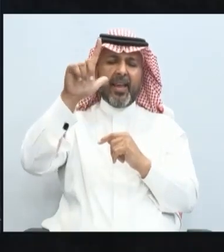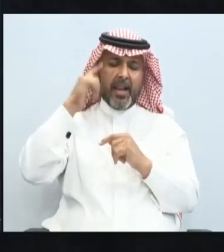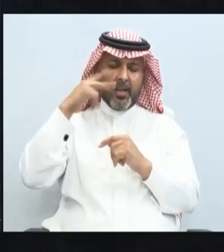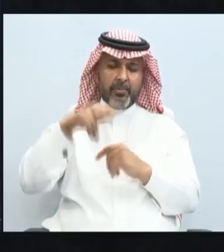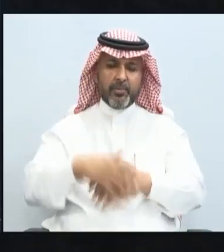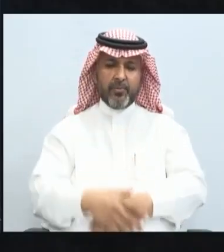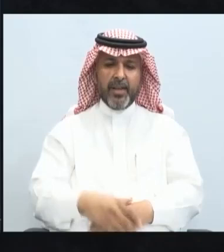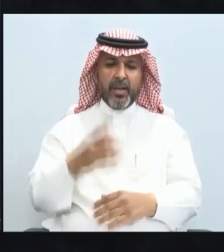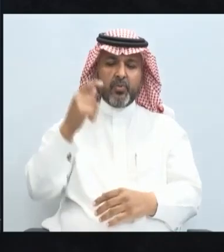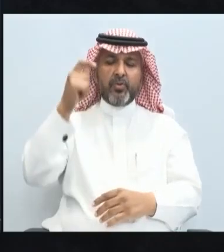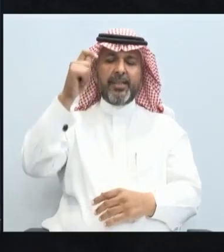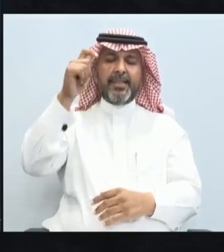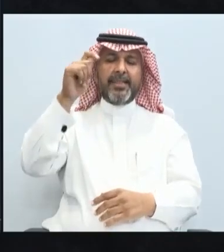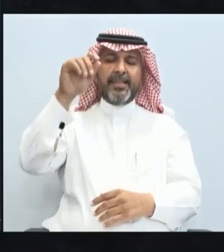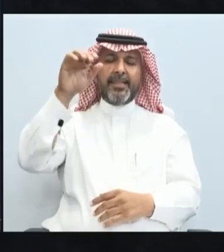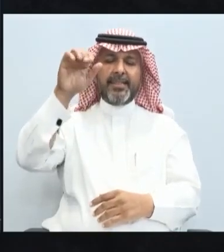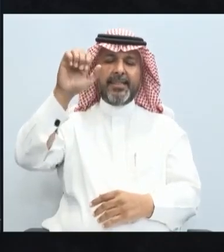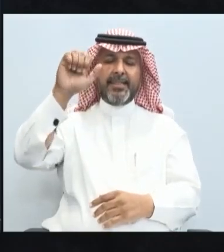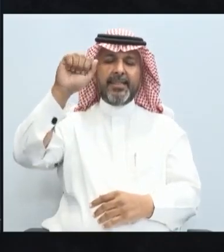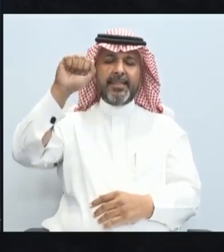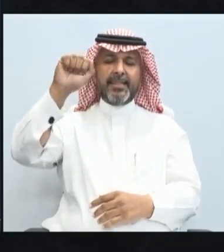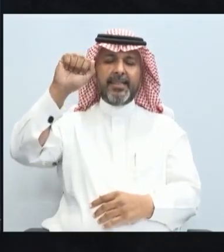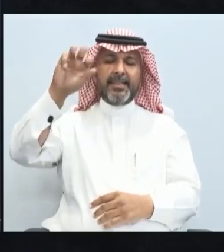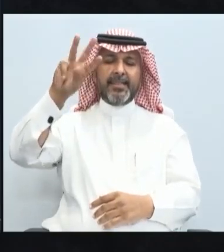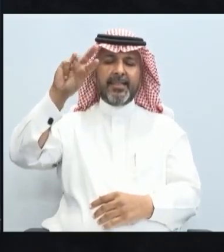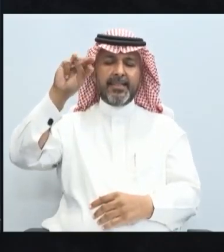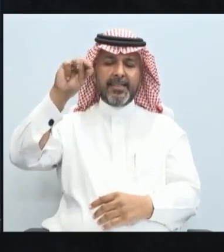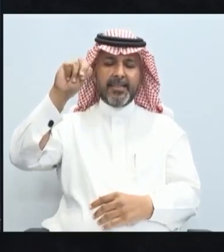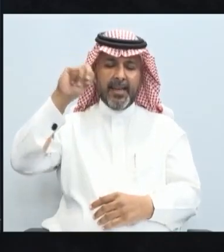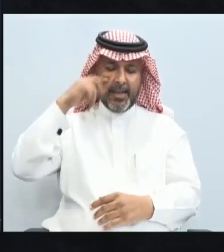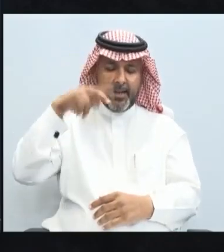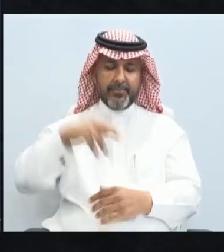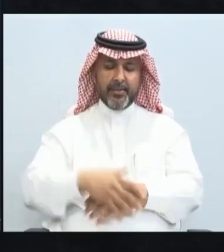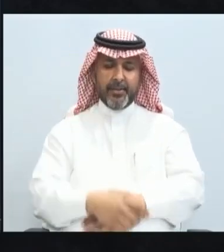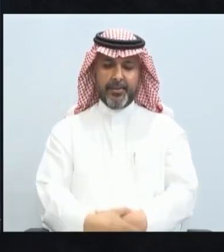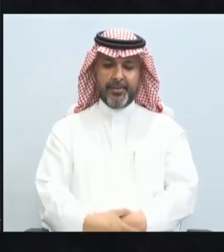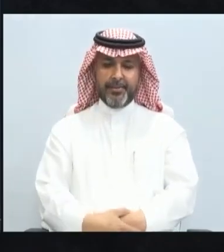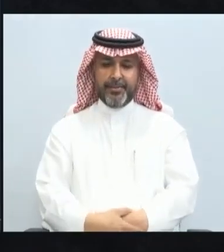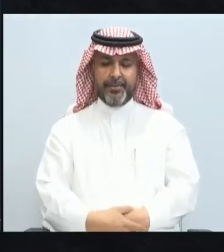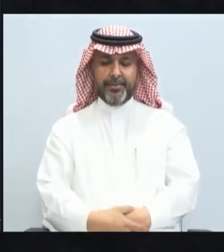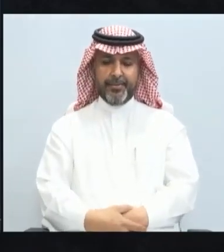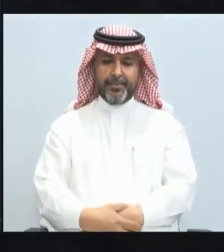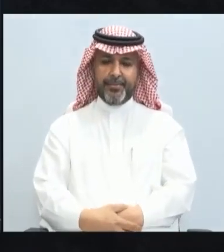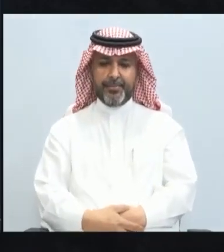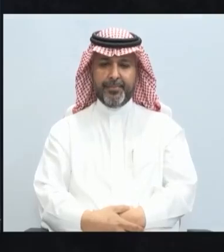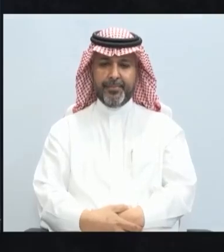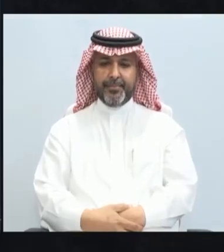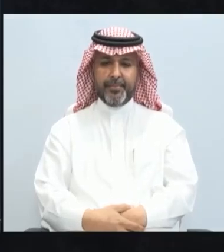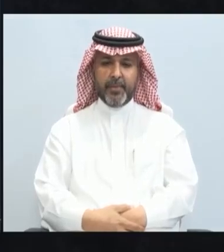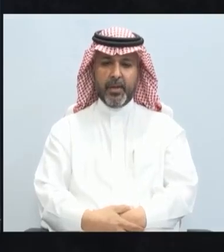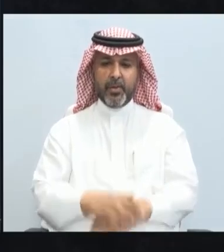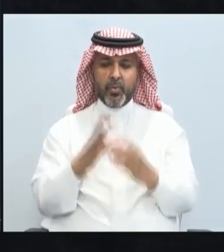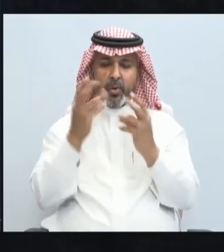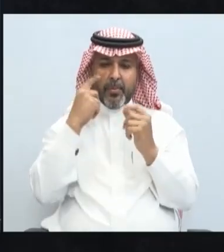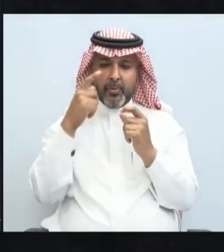الظل تكون معرفه عند جميع الزوايا ما عدا زاويتين في الدائره الوحده اللي هي الزاويه 90 والزاويه 270